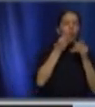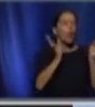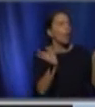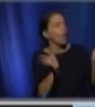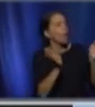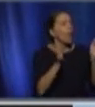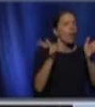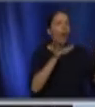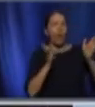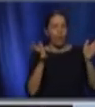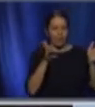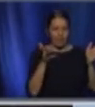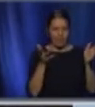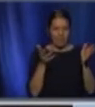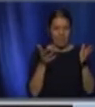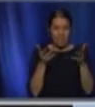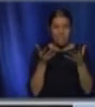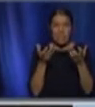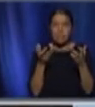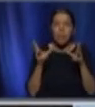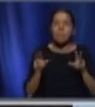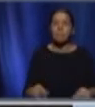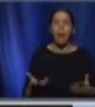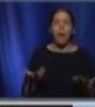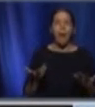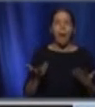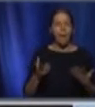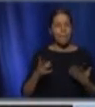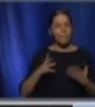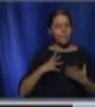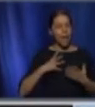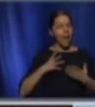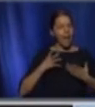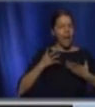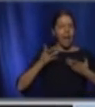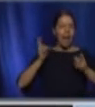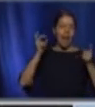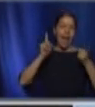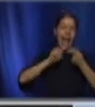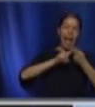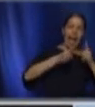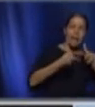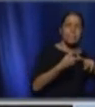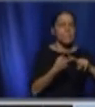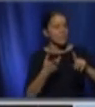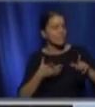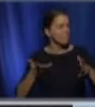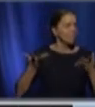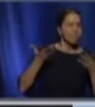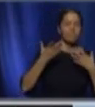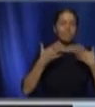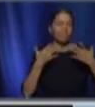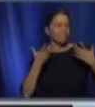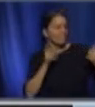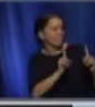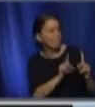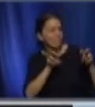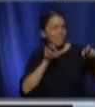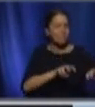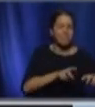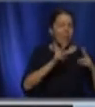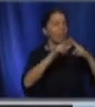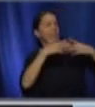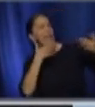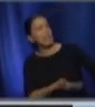involontaire, c'est un peu comme quand on se retrouve entre amis ou on se retrouve entre collègues de travail, puis c'est pour ça que